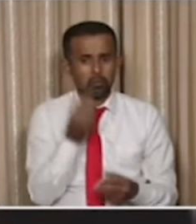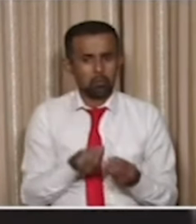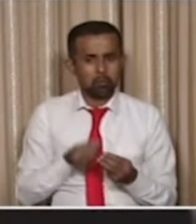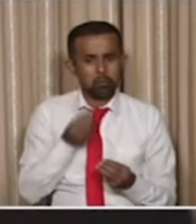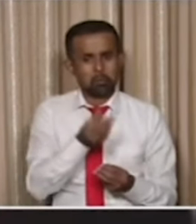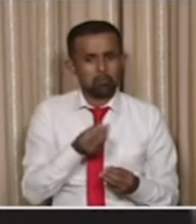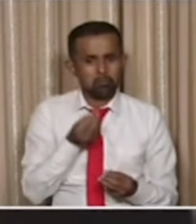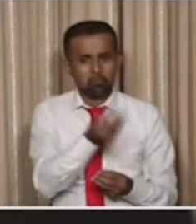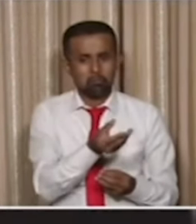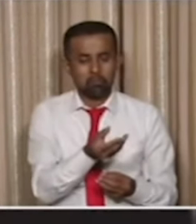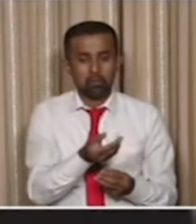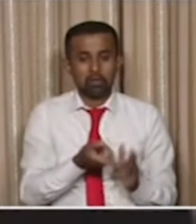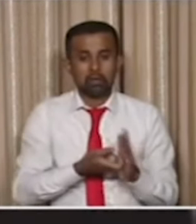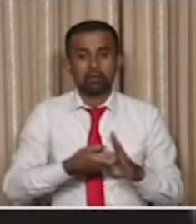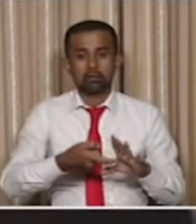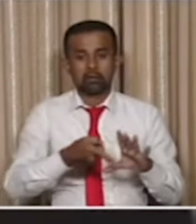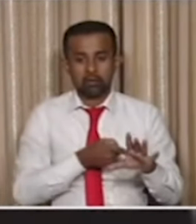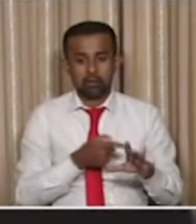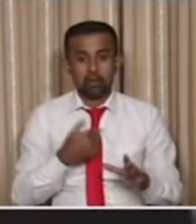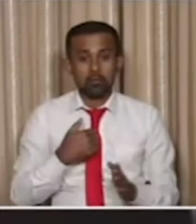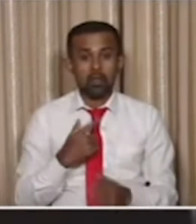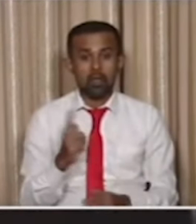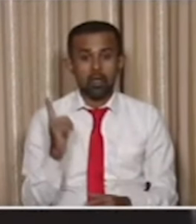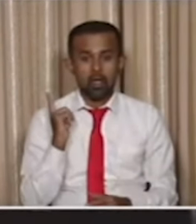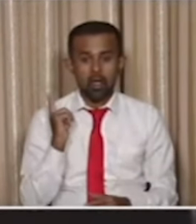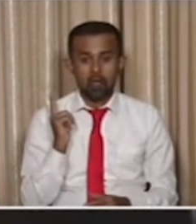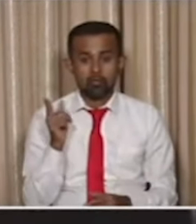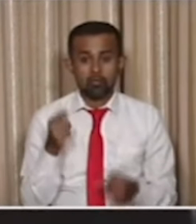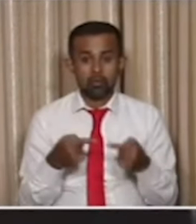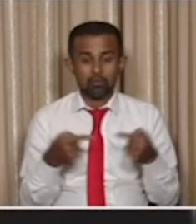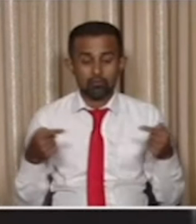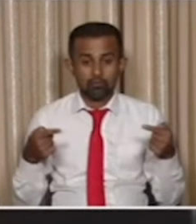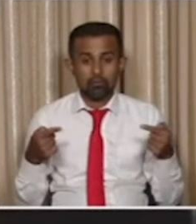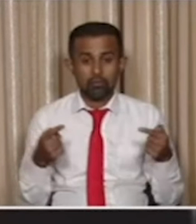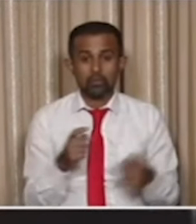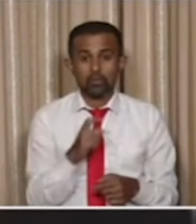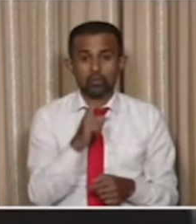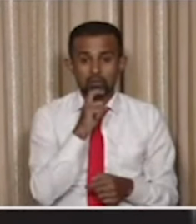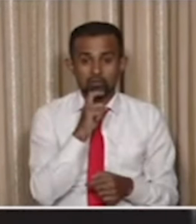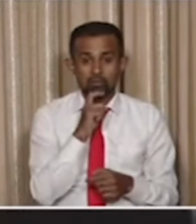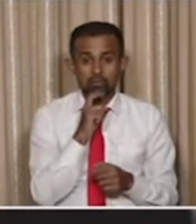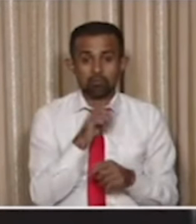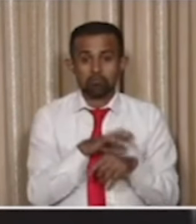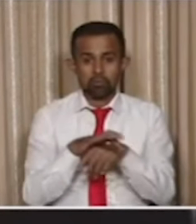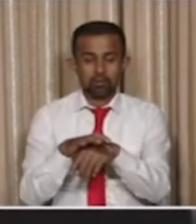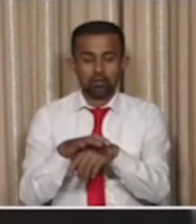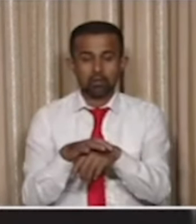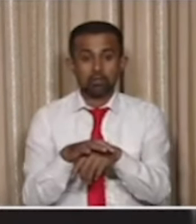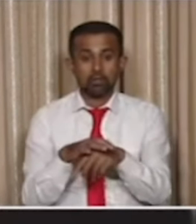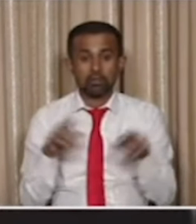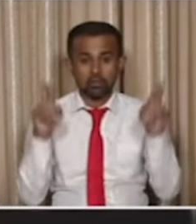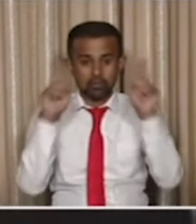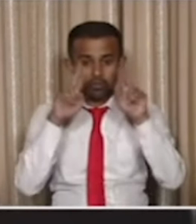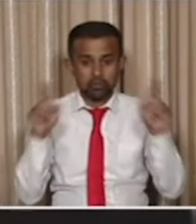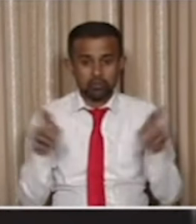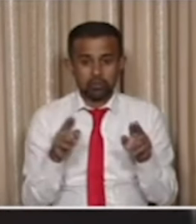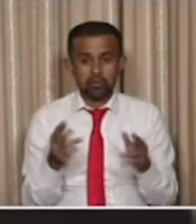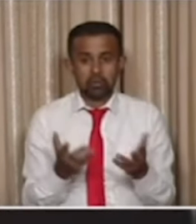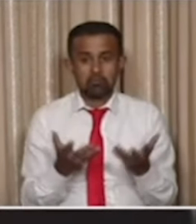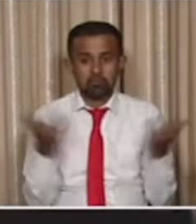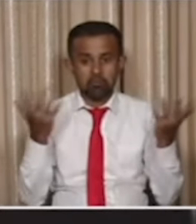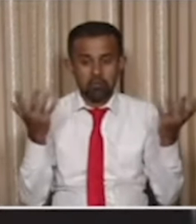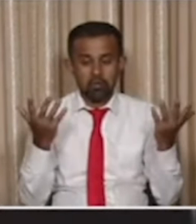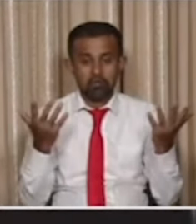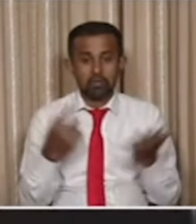යෝජනා ගෙනල්ලා දත කෑවේ අපේ රණවිරුවන්ට එරෙහිව යුද අපරාධ අධිකරණයක් හදාගන්න ජාත්‍යන්තරයෙන් කරගන්න බැරි වුණු